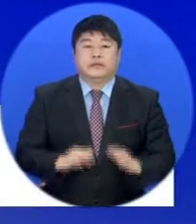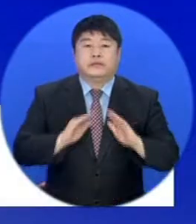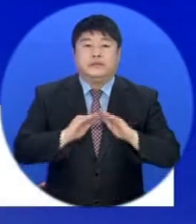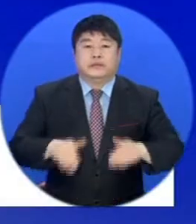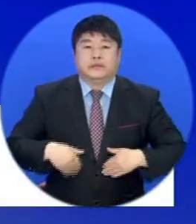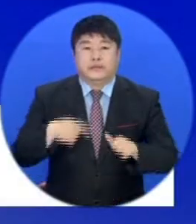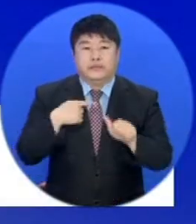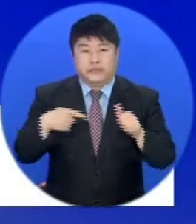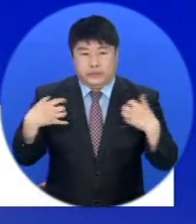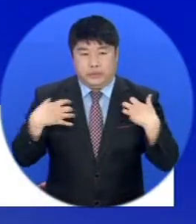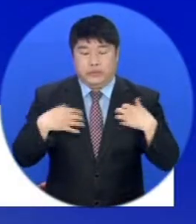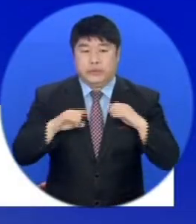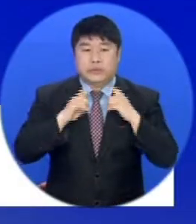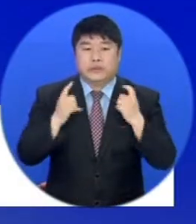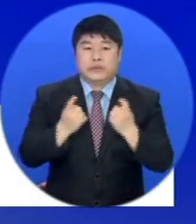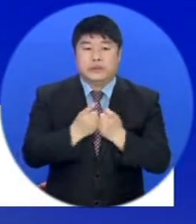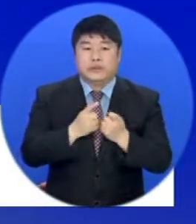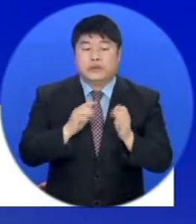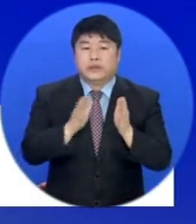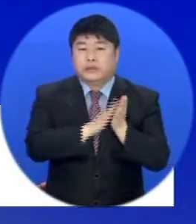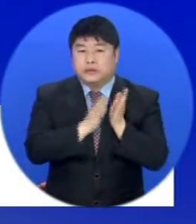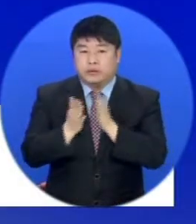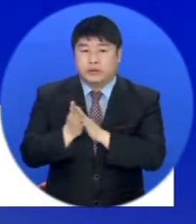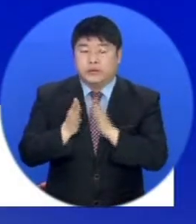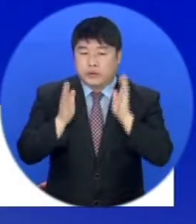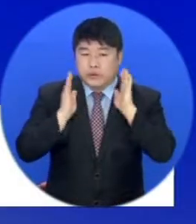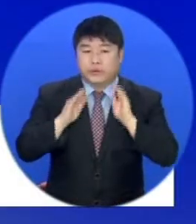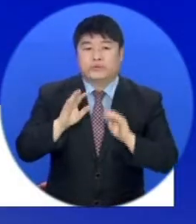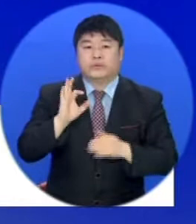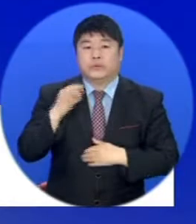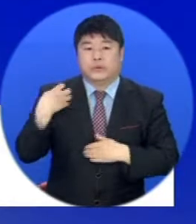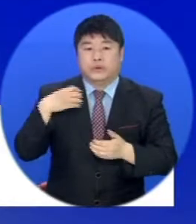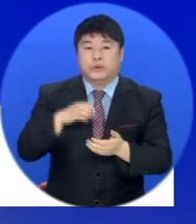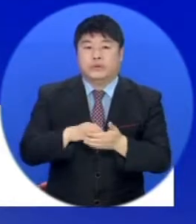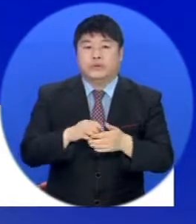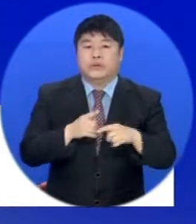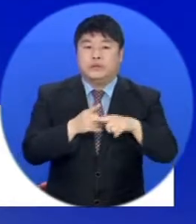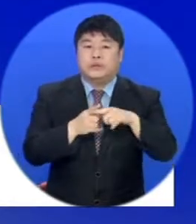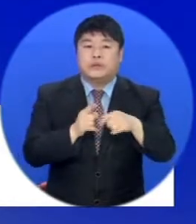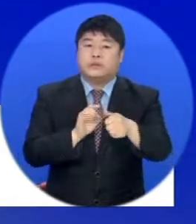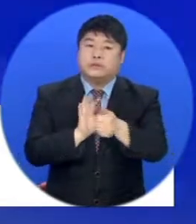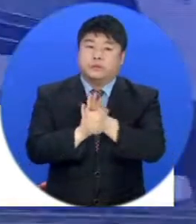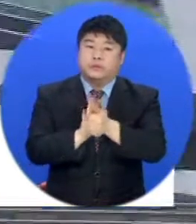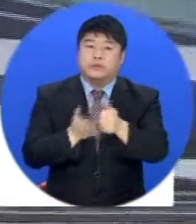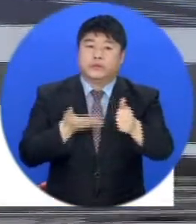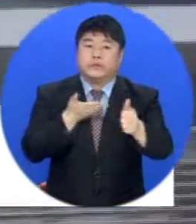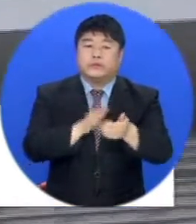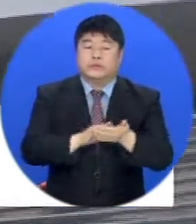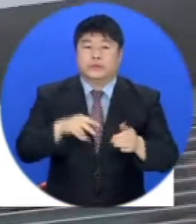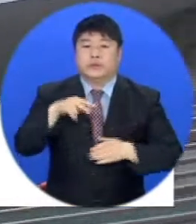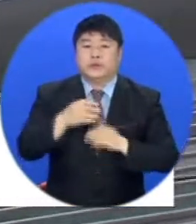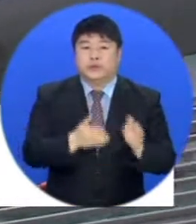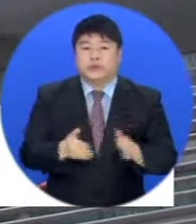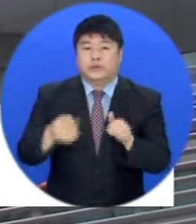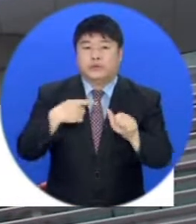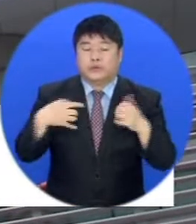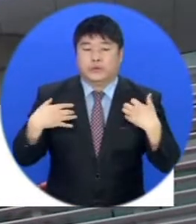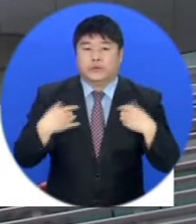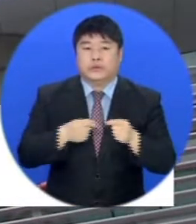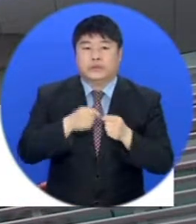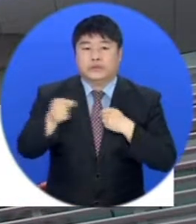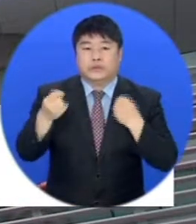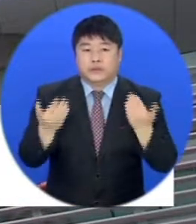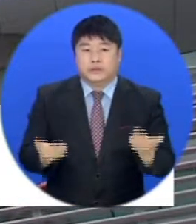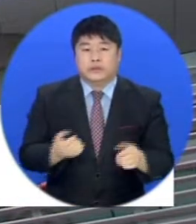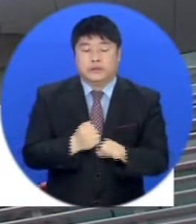전라남도 교육청이 사립유치원에 수업료 반환금을 일부 지원하기로 했습니다. 도교육청은 장기간 휴업으로